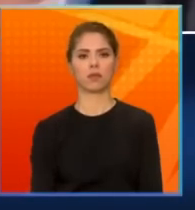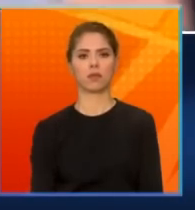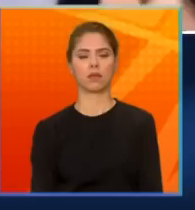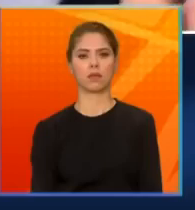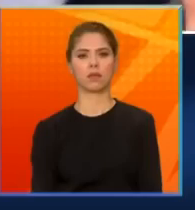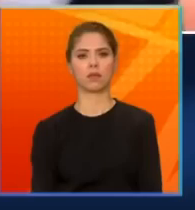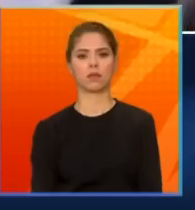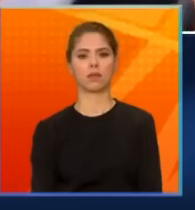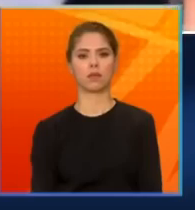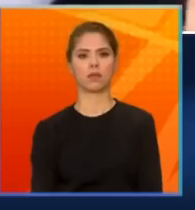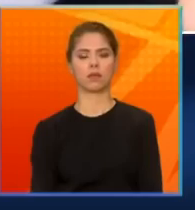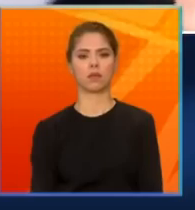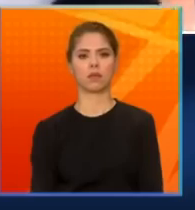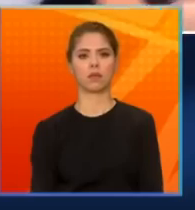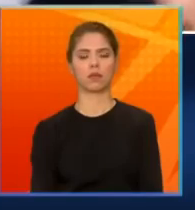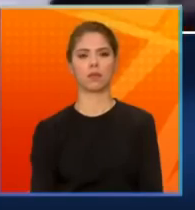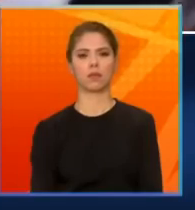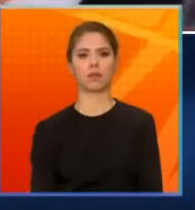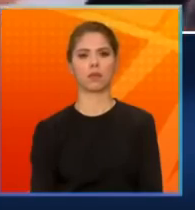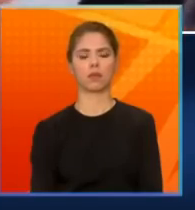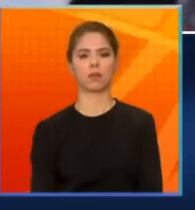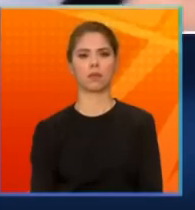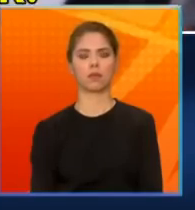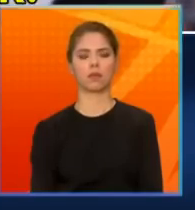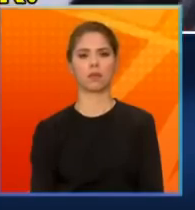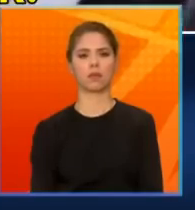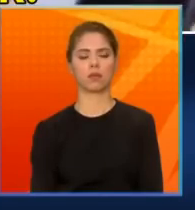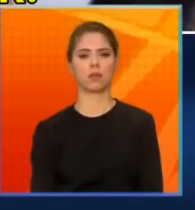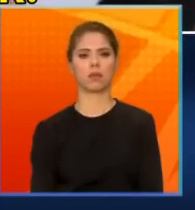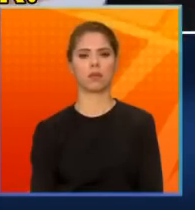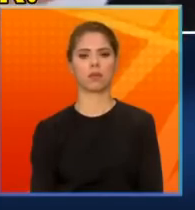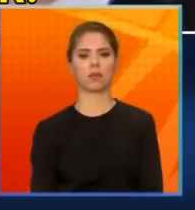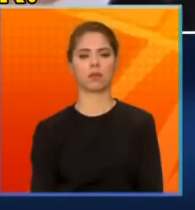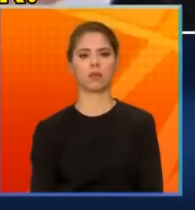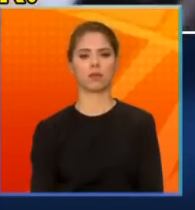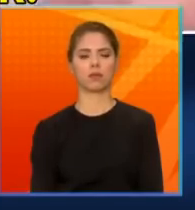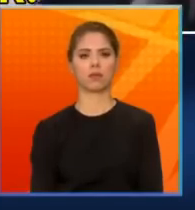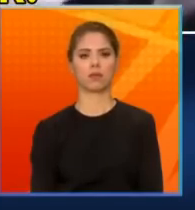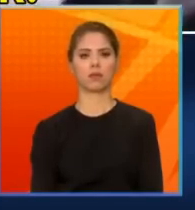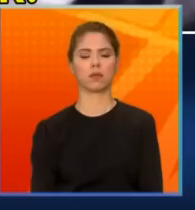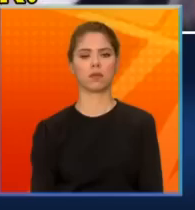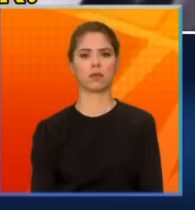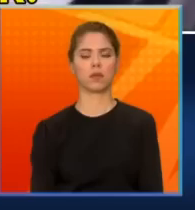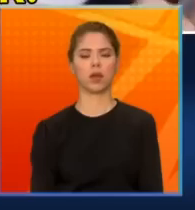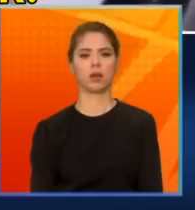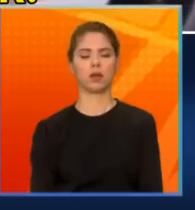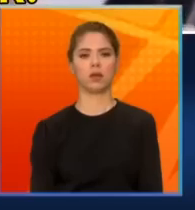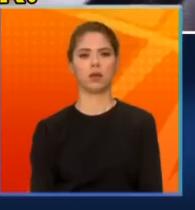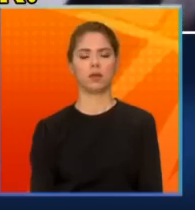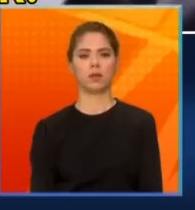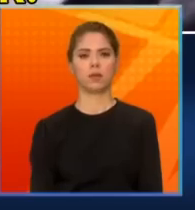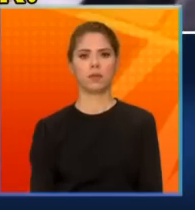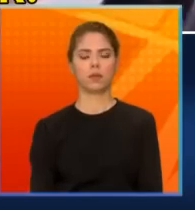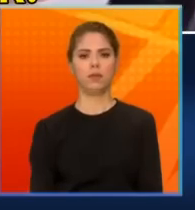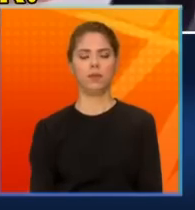corsetta? Ma ragazzi, io corro da 20 anni, tra alti e bassi corro da 20 anni, e a Delia quelli che